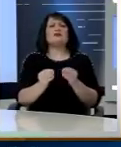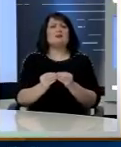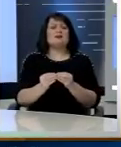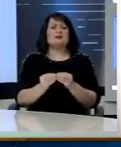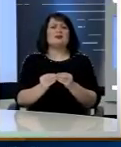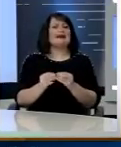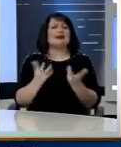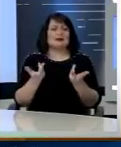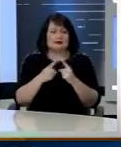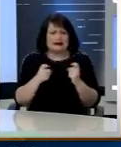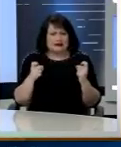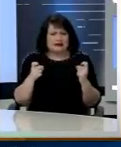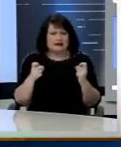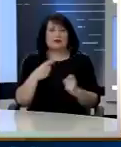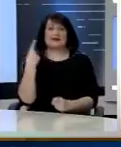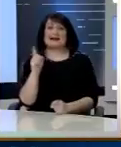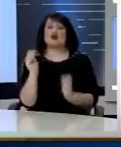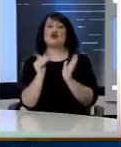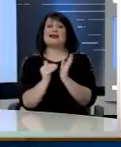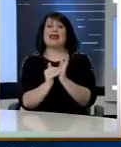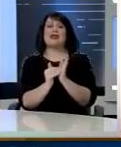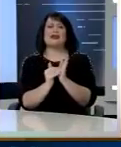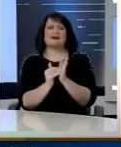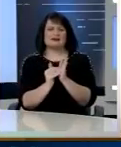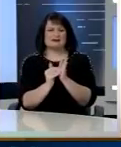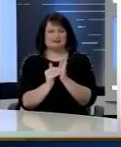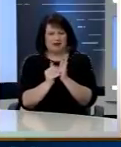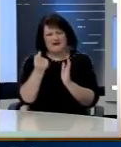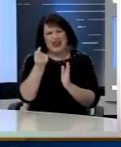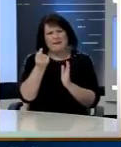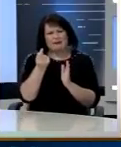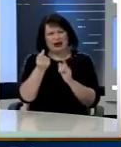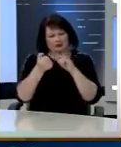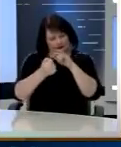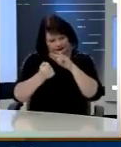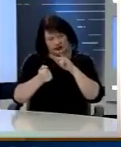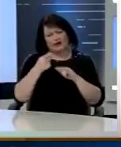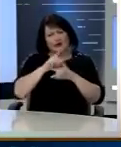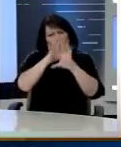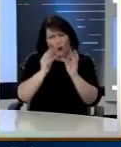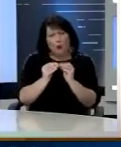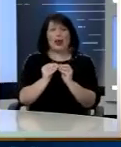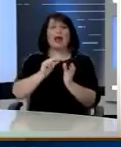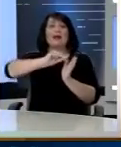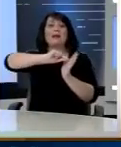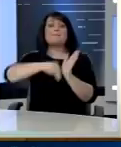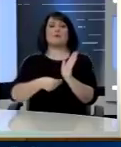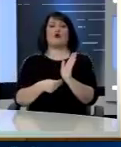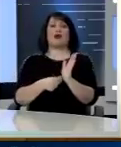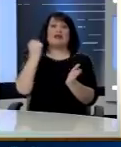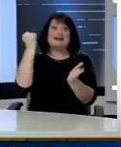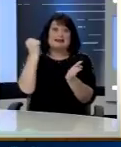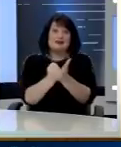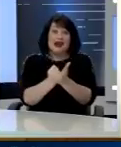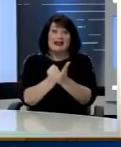το οποίο αφορά τα 100.000 βλήματα και το οποίο και αυτό φέρει την υπογραφή της